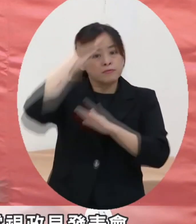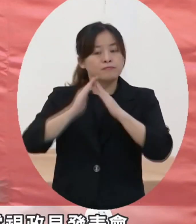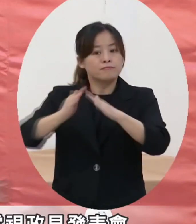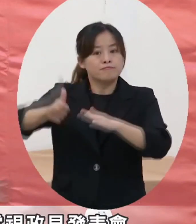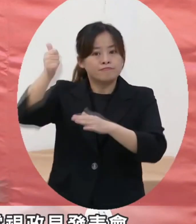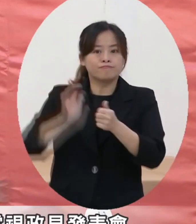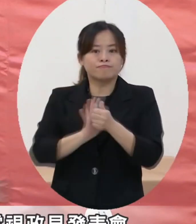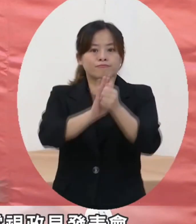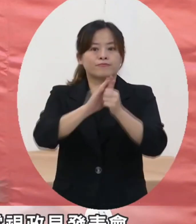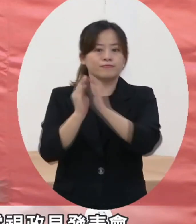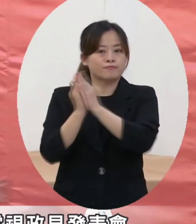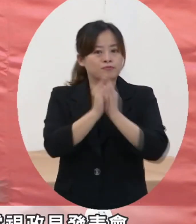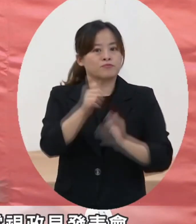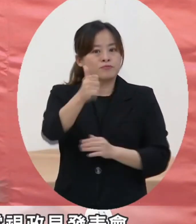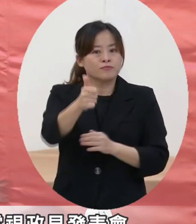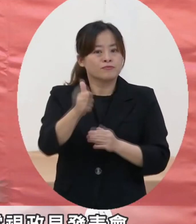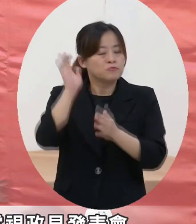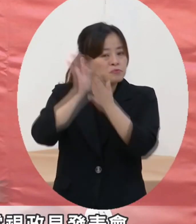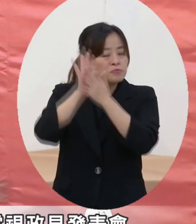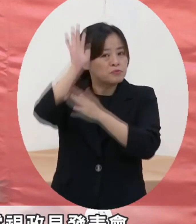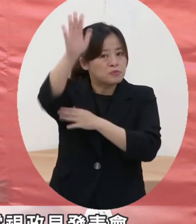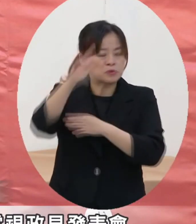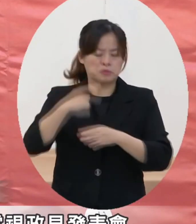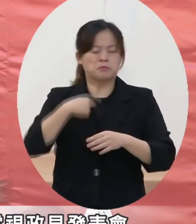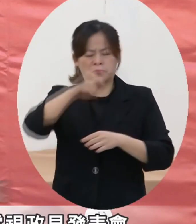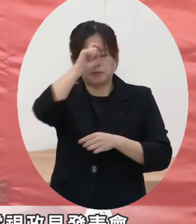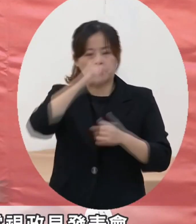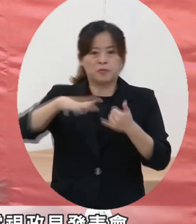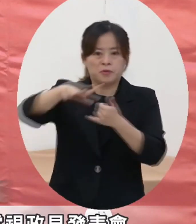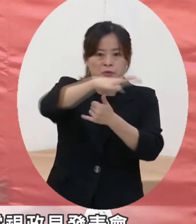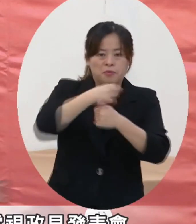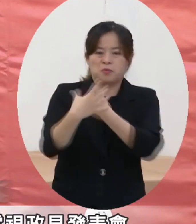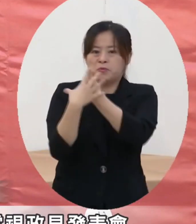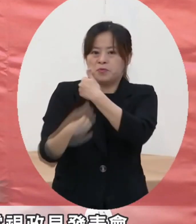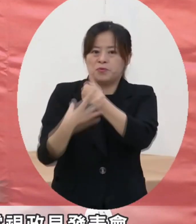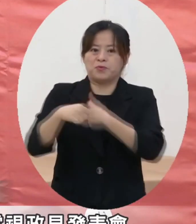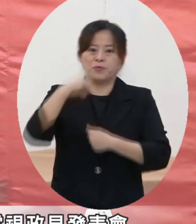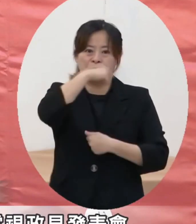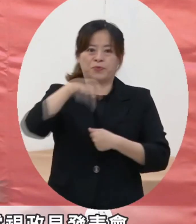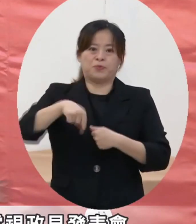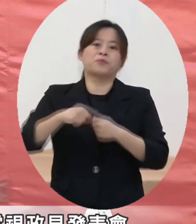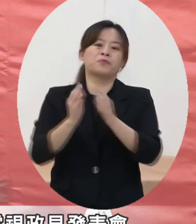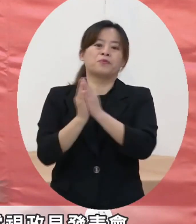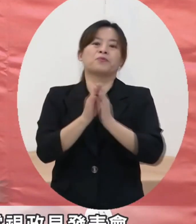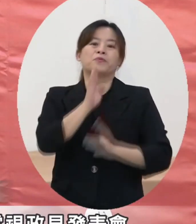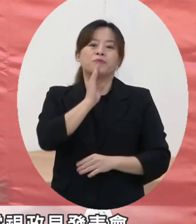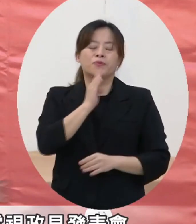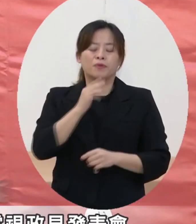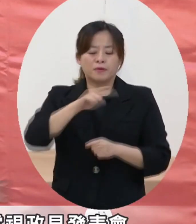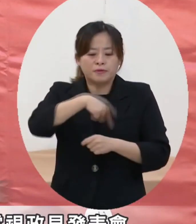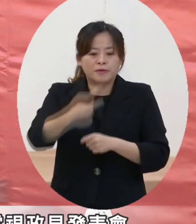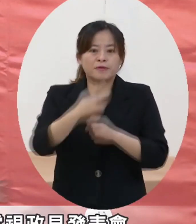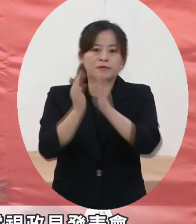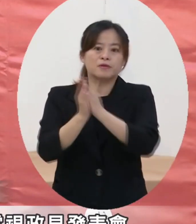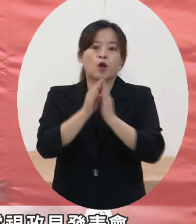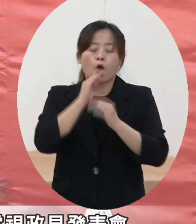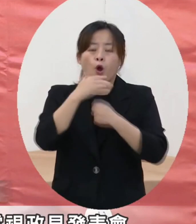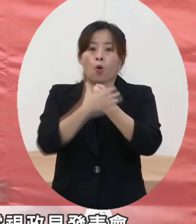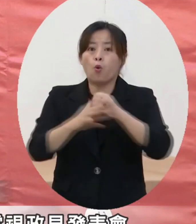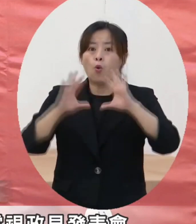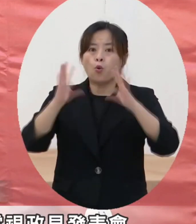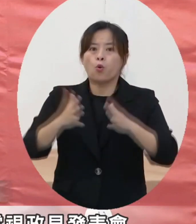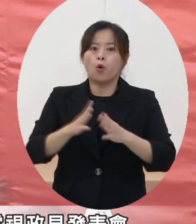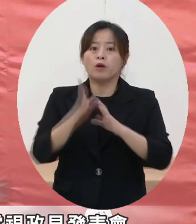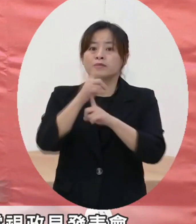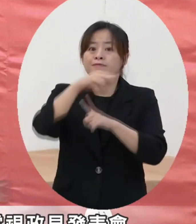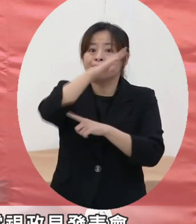推动桃园学，未来8年，运鹏要让全国学桃园。下一个8年，我们要让护国神山台积电